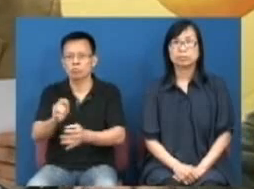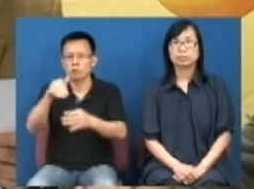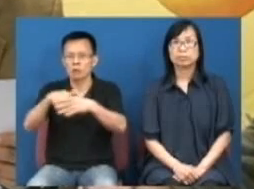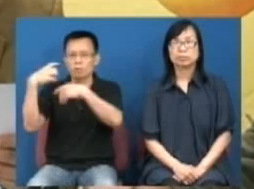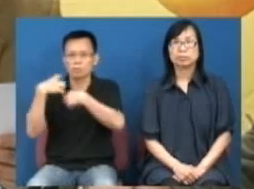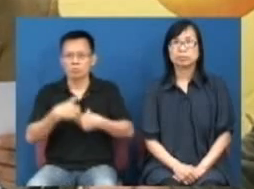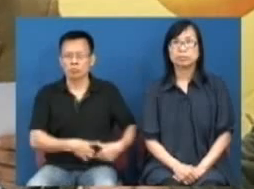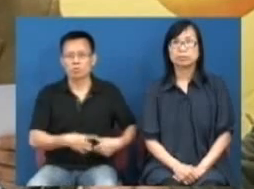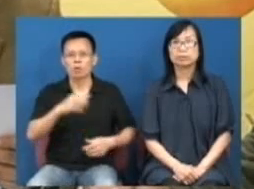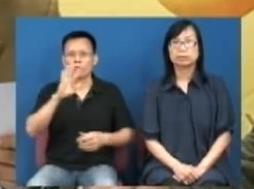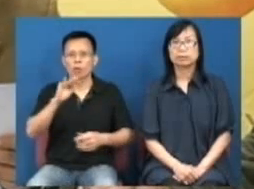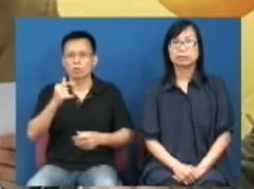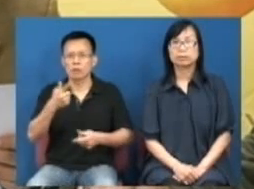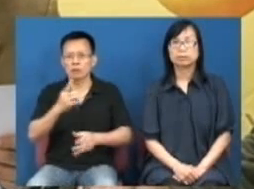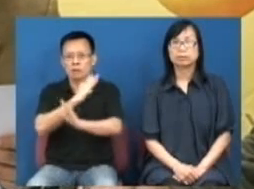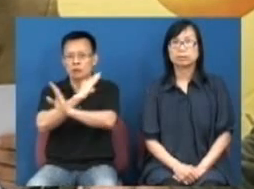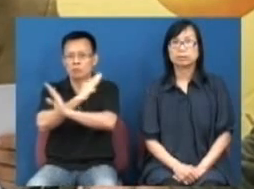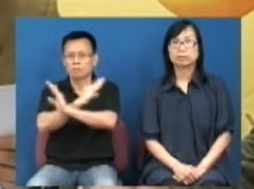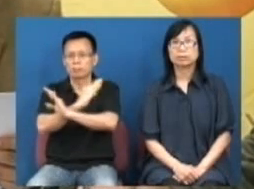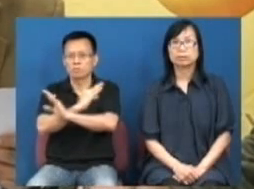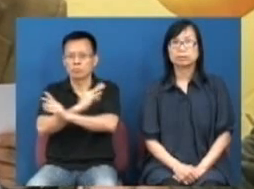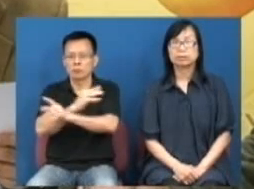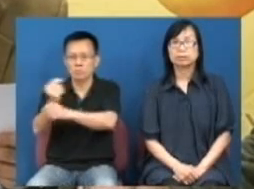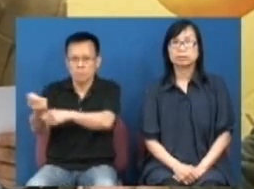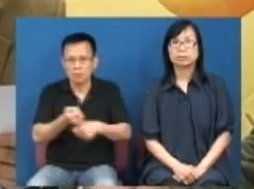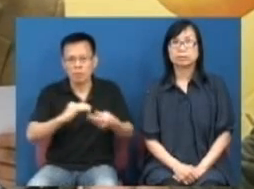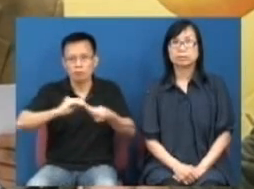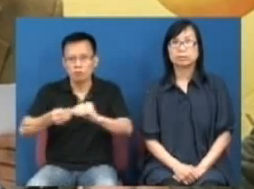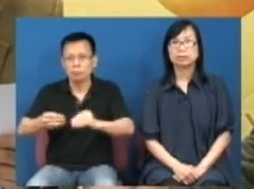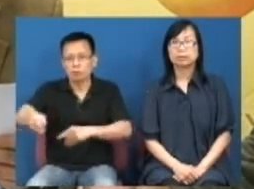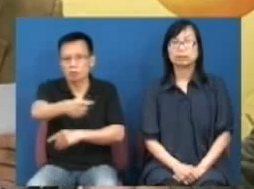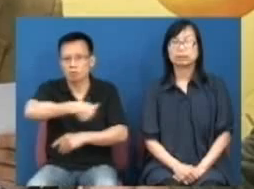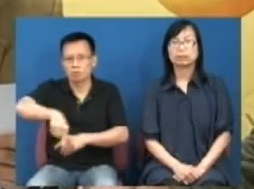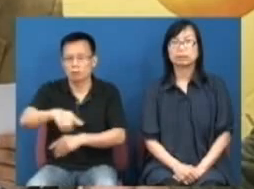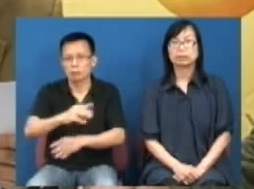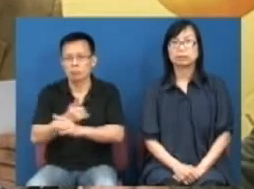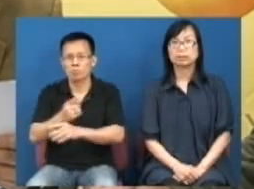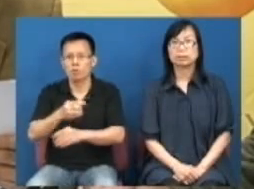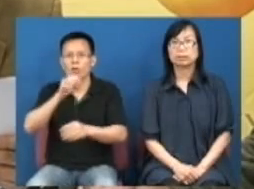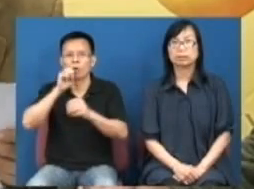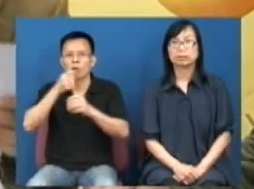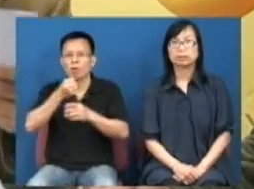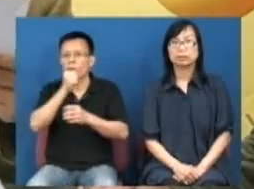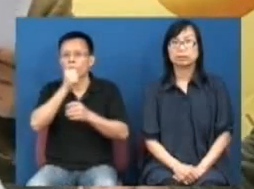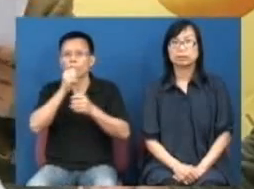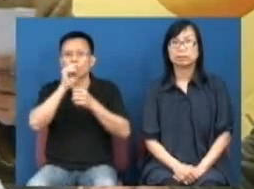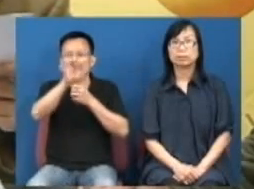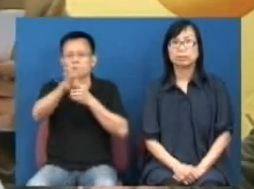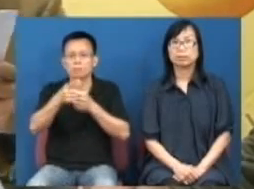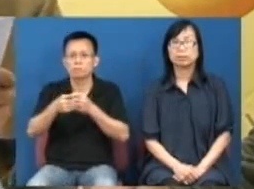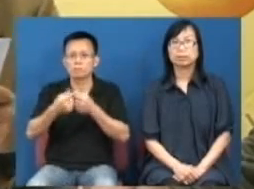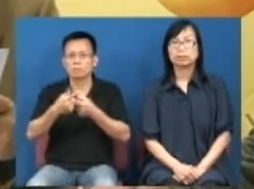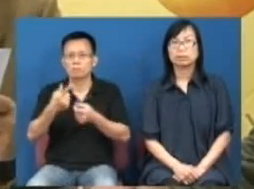行職務時候咧，可以喺禁止拉票區內咧係使用播音系統同埋呢個設備，然後括弧